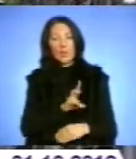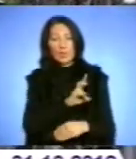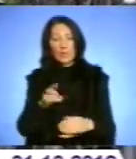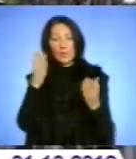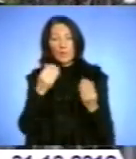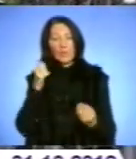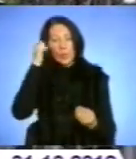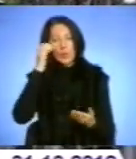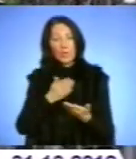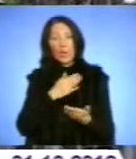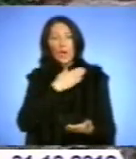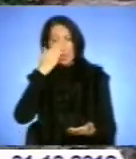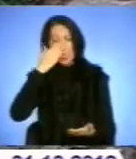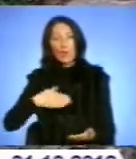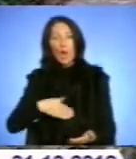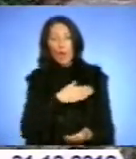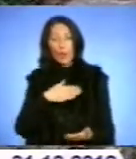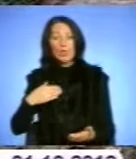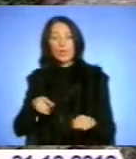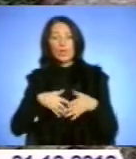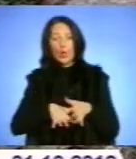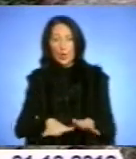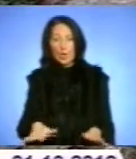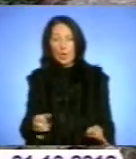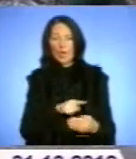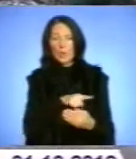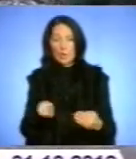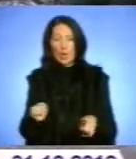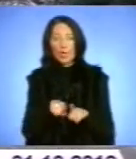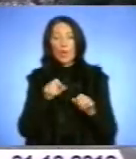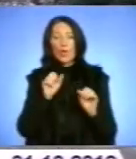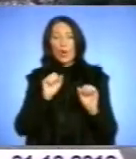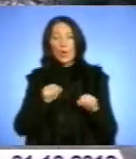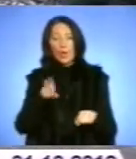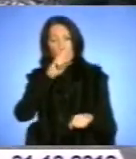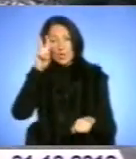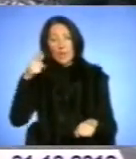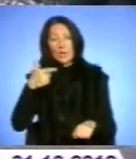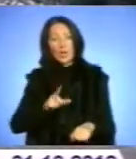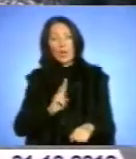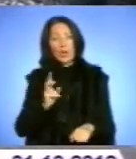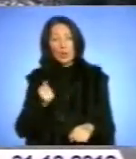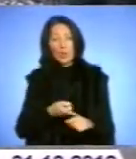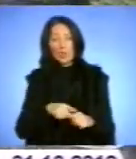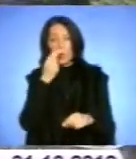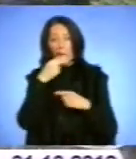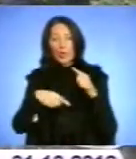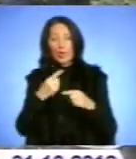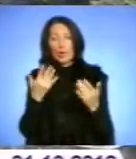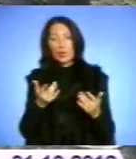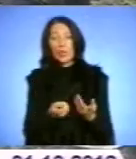має римо-католицьке коріння, але його відзначають і православні, і греко-католики. Цьому обряду уже кілька століть, кажуть